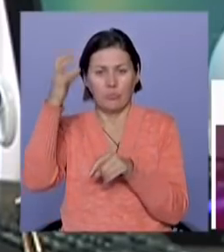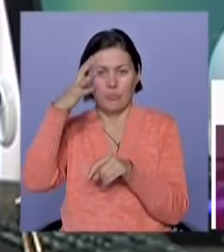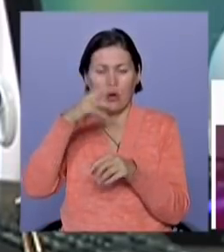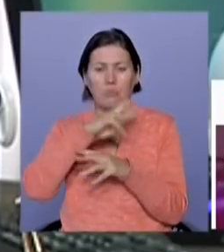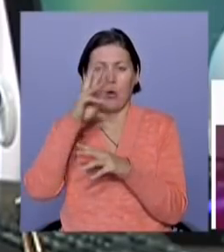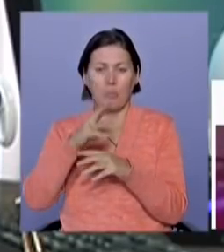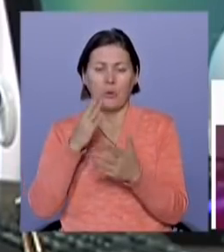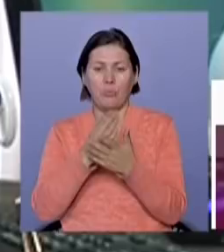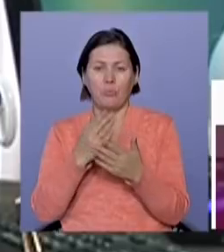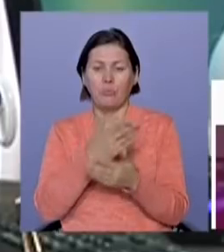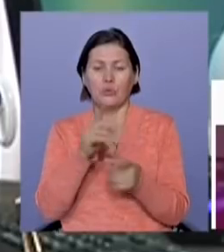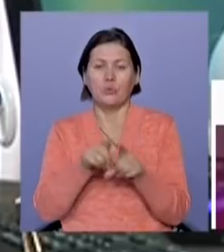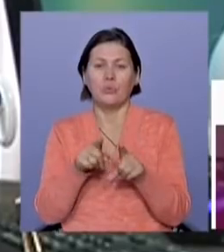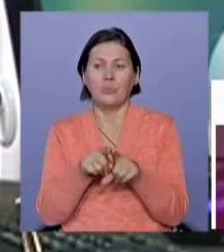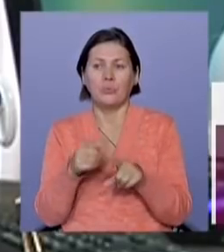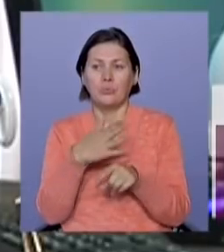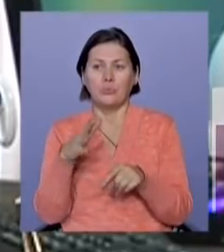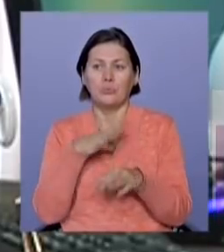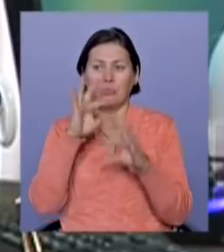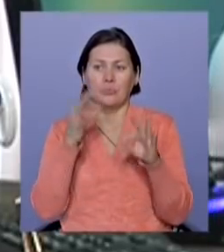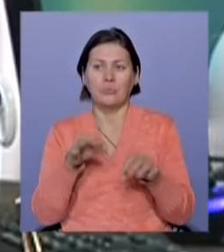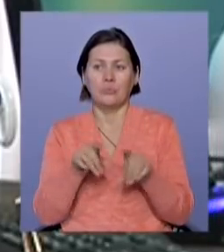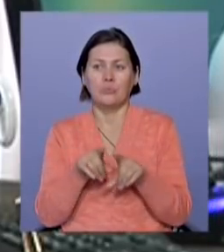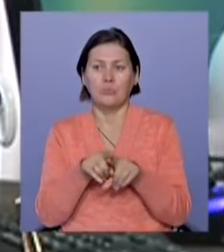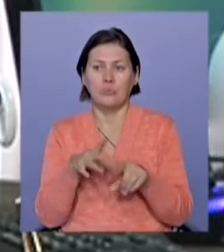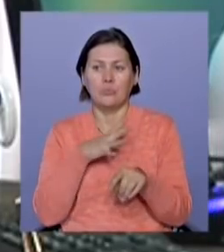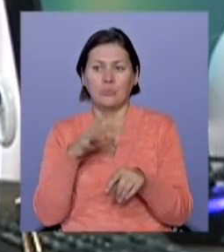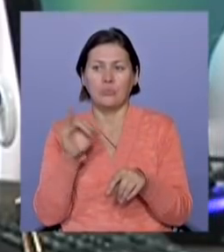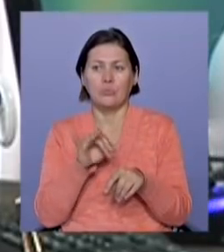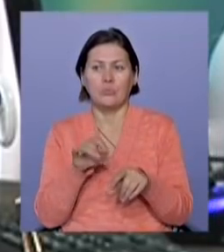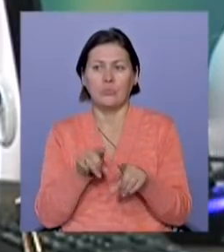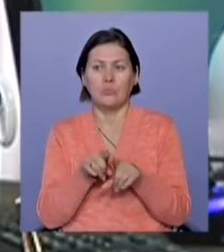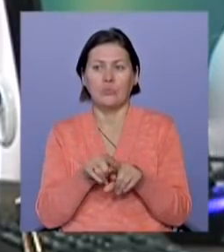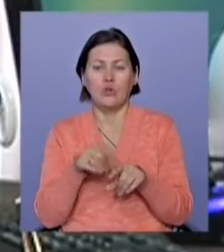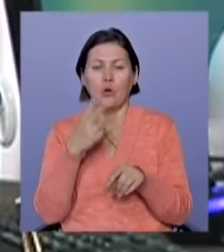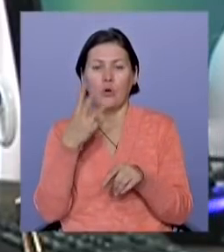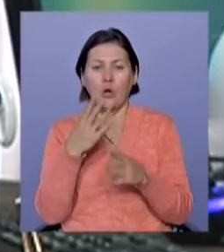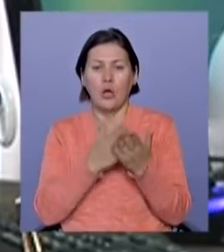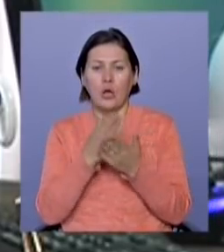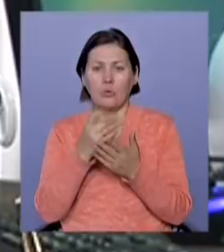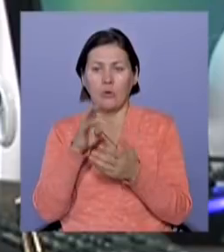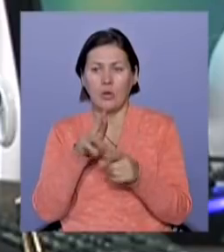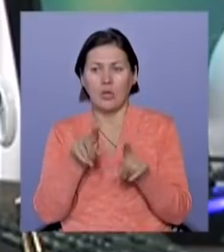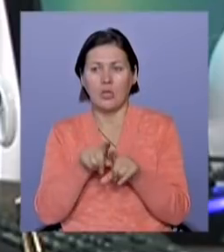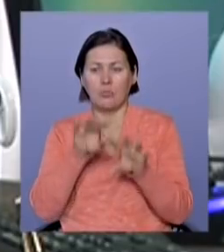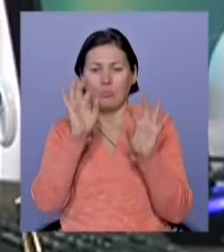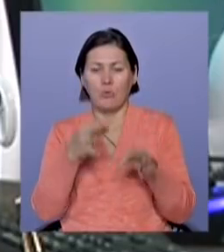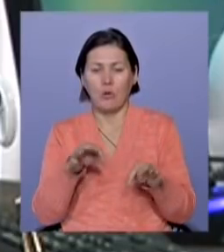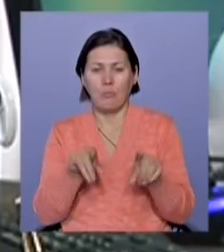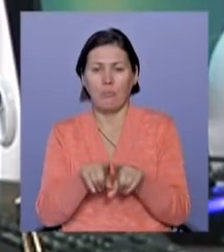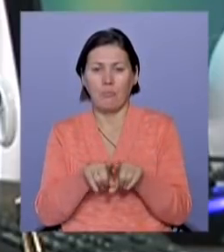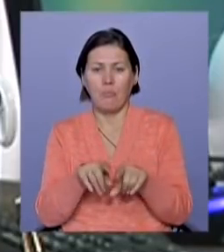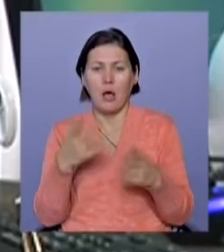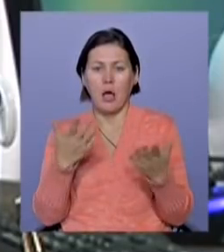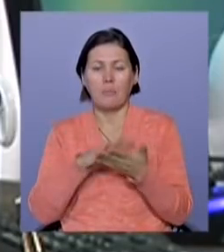қамтамасыз етілген. Сондықтан жедел болған жағдайда бірінші-екінші категория, үшінші-үш категория ол жедел болып саналады. Сондықтан қай